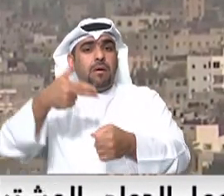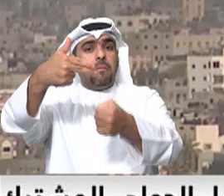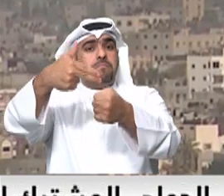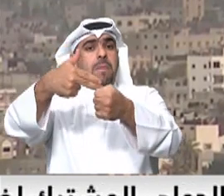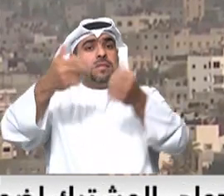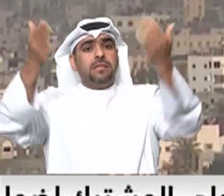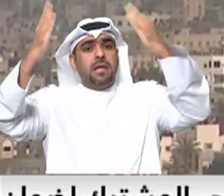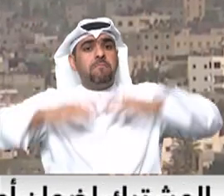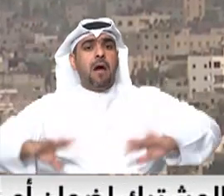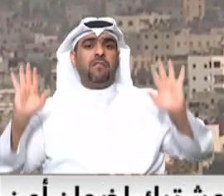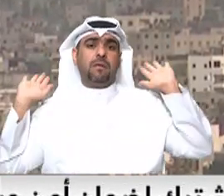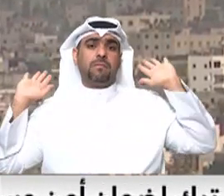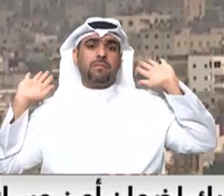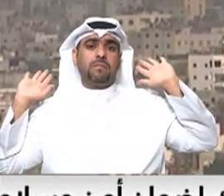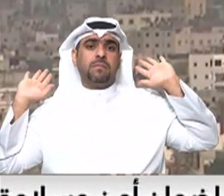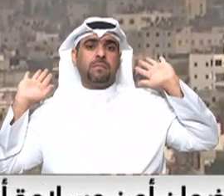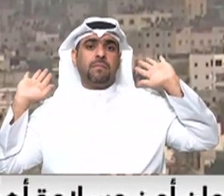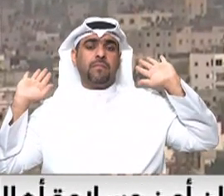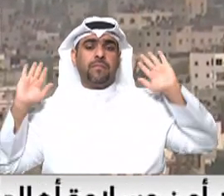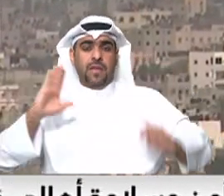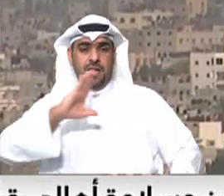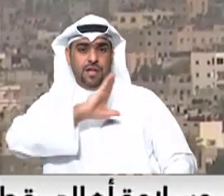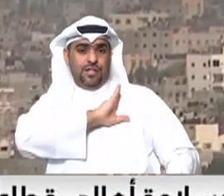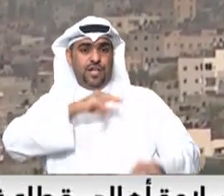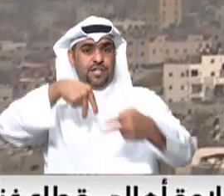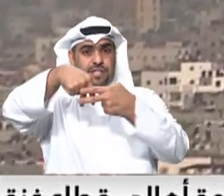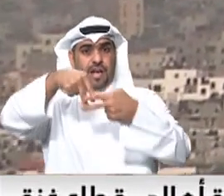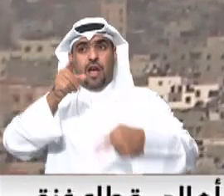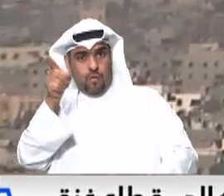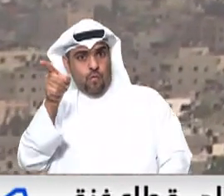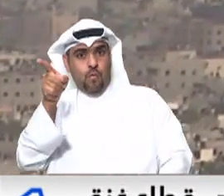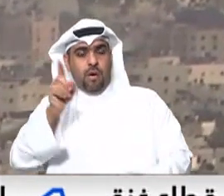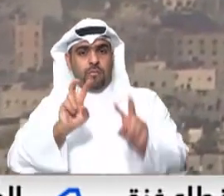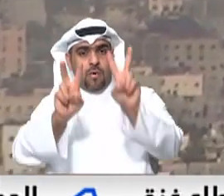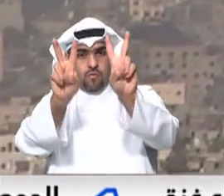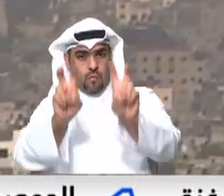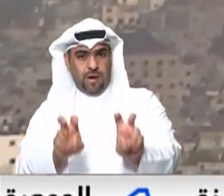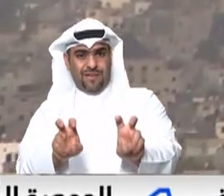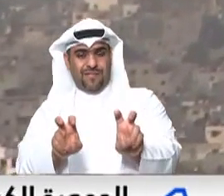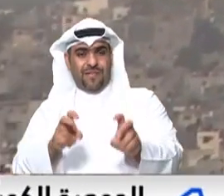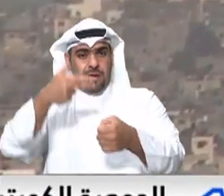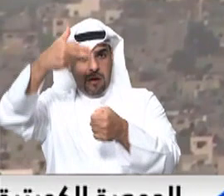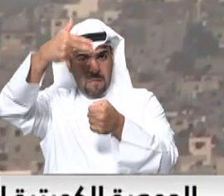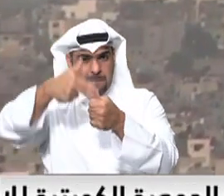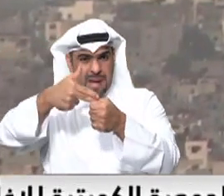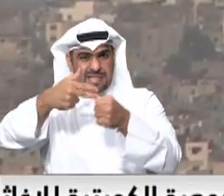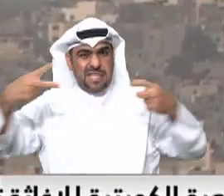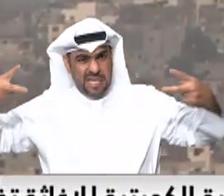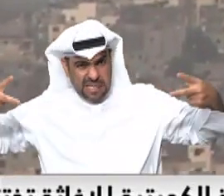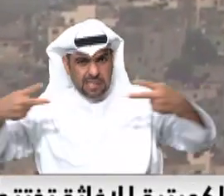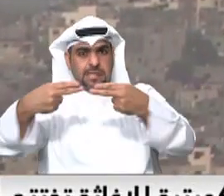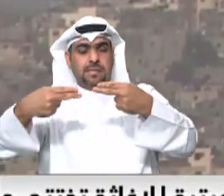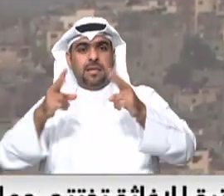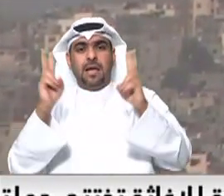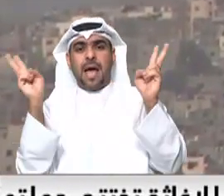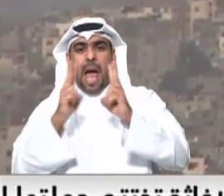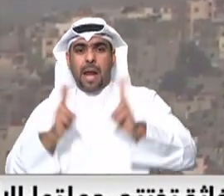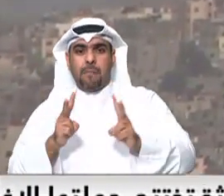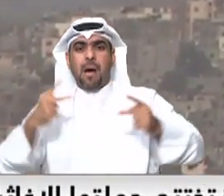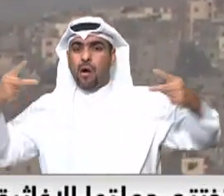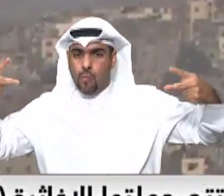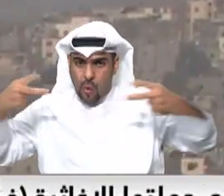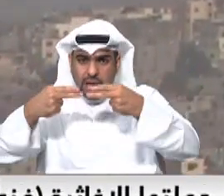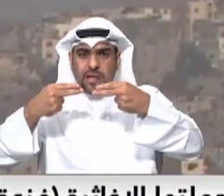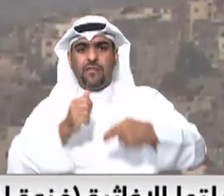الاحتلال الإسرائيلي طلب من عدة مستشفيات في قطاع غزة ومدينة غزة بضرورة إخلاء